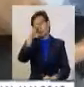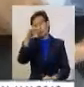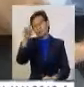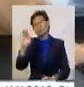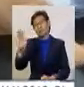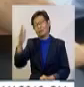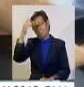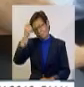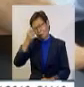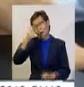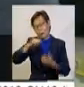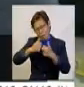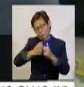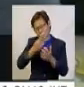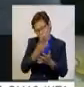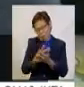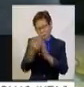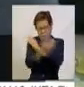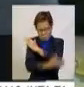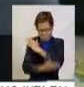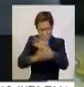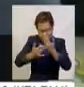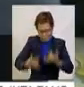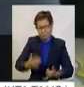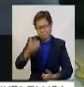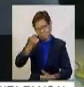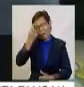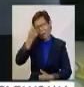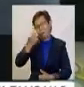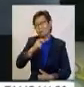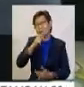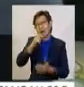beliau memahami kekangan kewangan negara ketika ini.